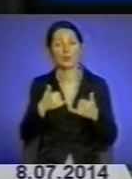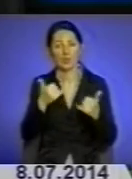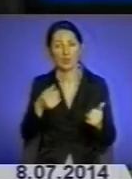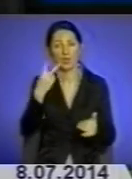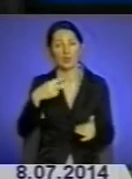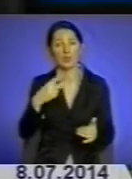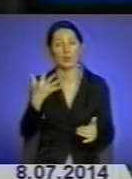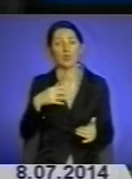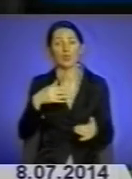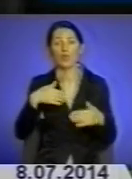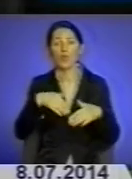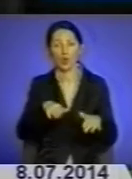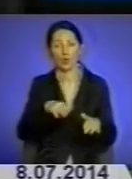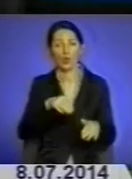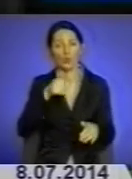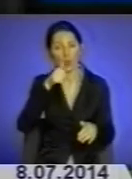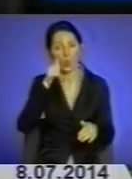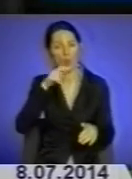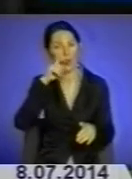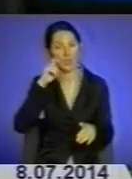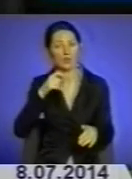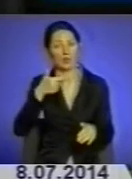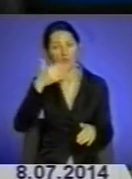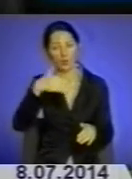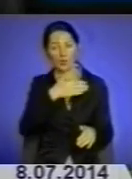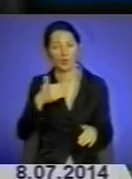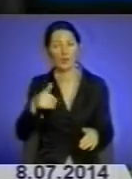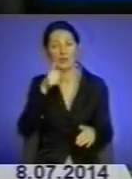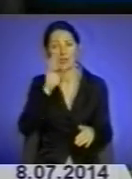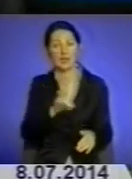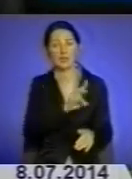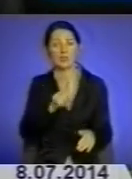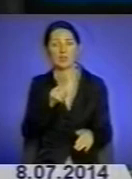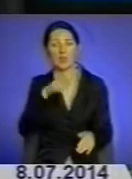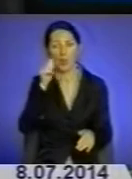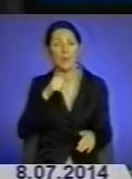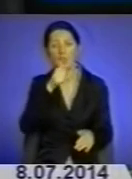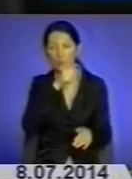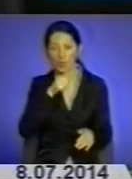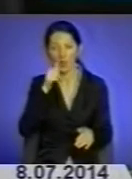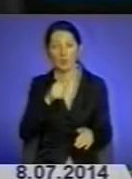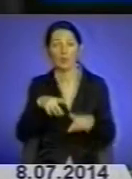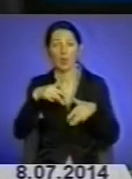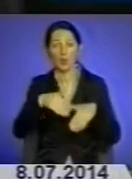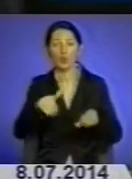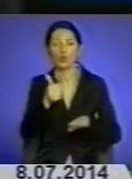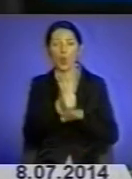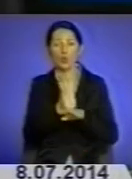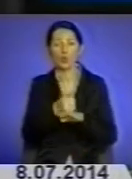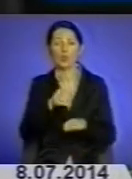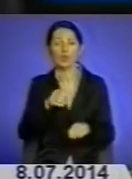Української греко-католицької церкви з підпілля. Прощу очолить глава Української греко-католицької церкви, блаженніший Святослав